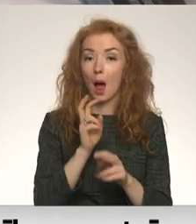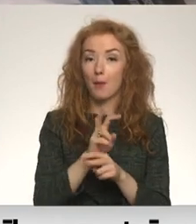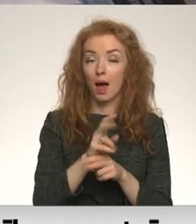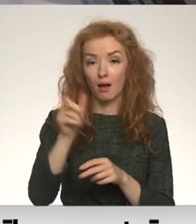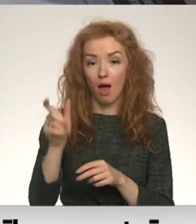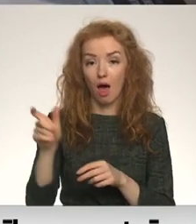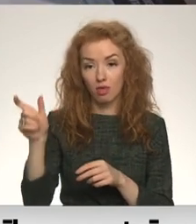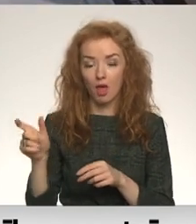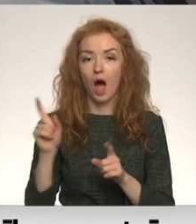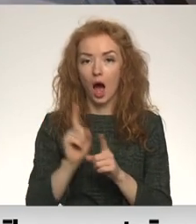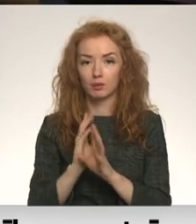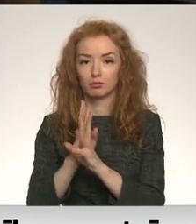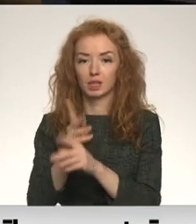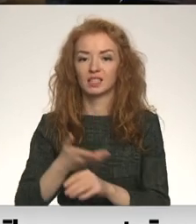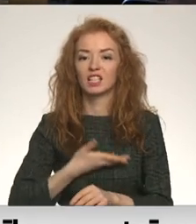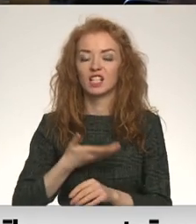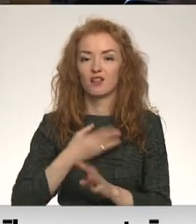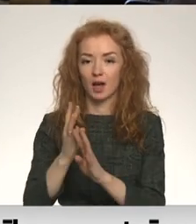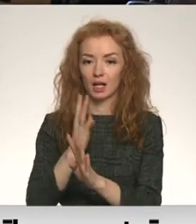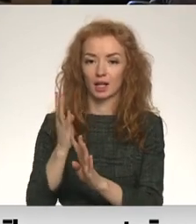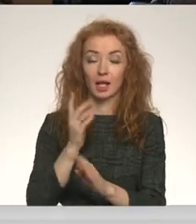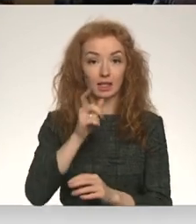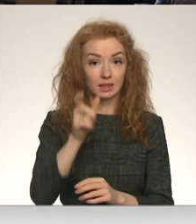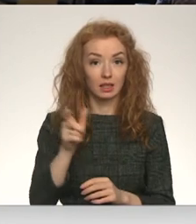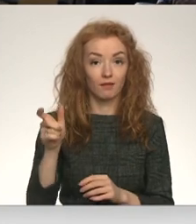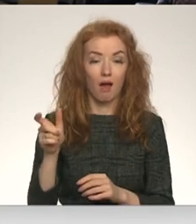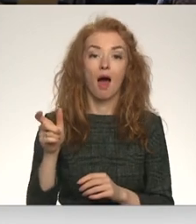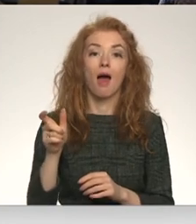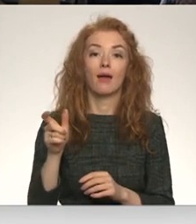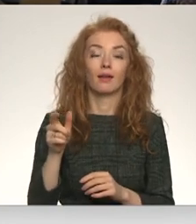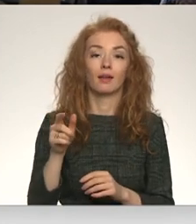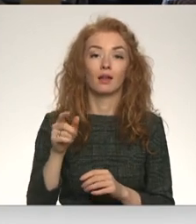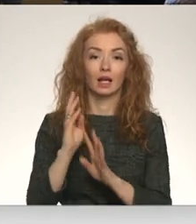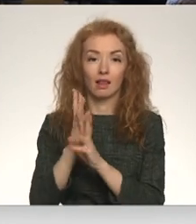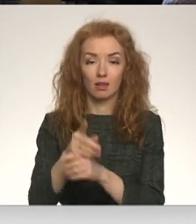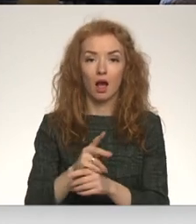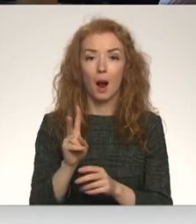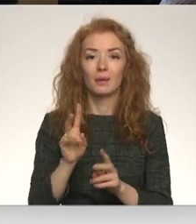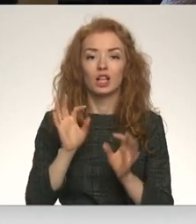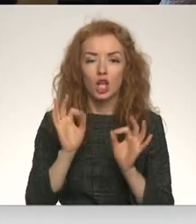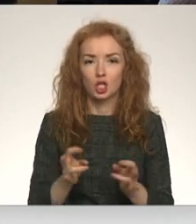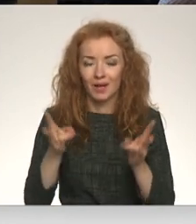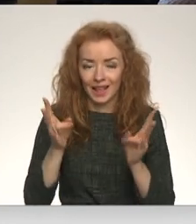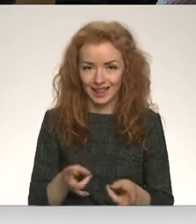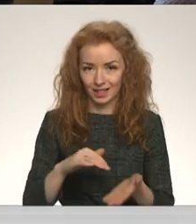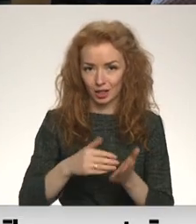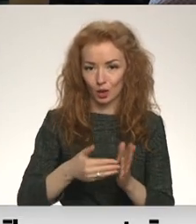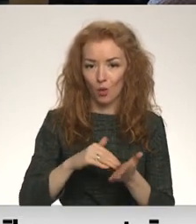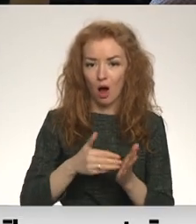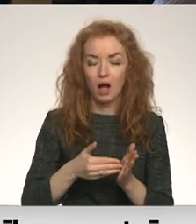gan uzņēma dzīvajā rindā. Cilvēki, kas netiek redīti projām, ir tie, kuriem ir kritiska situācija, jeb kā stāsta